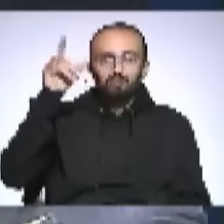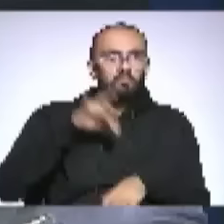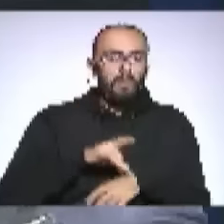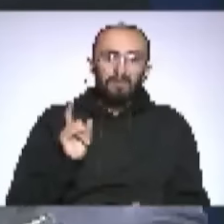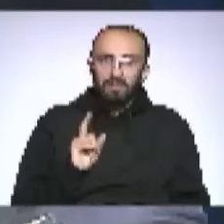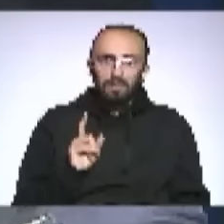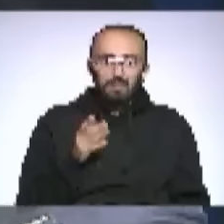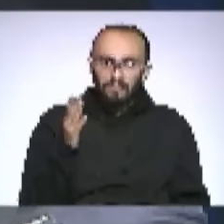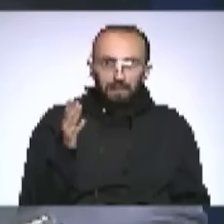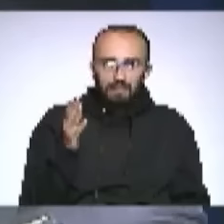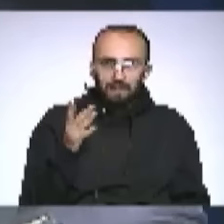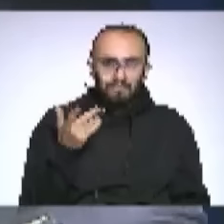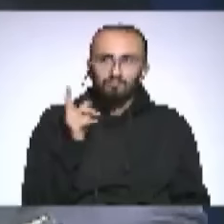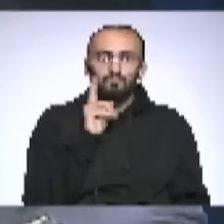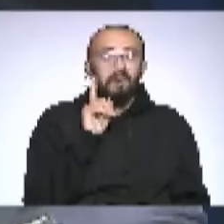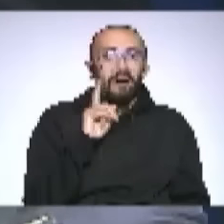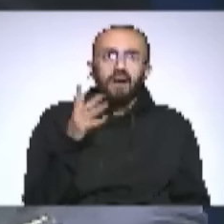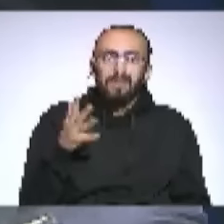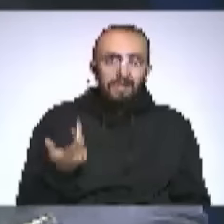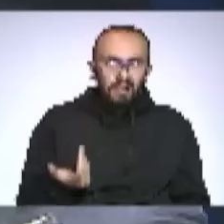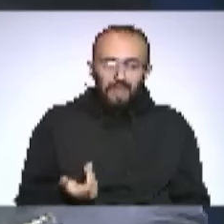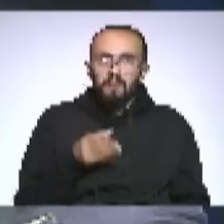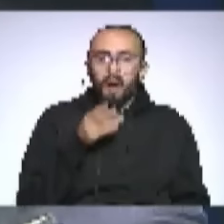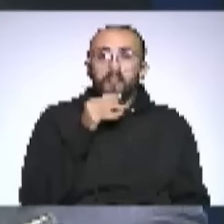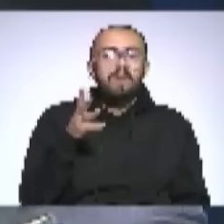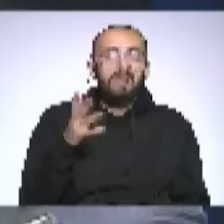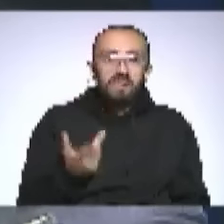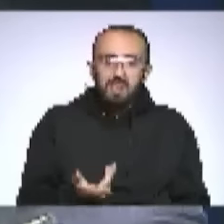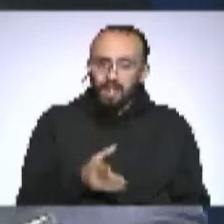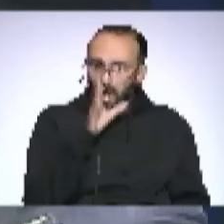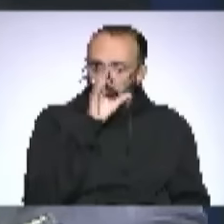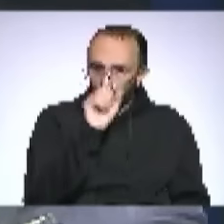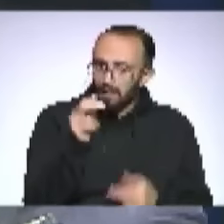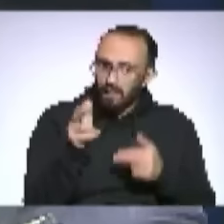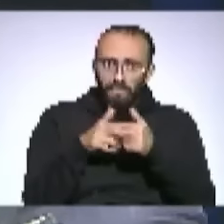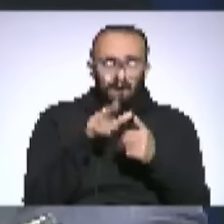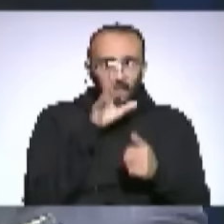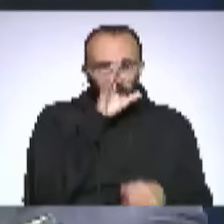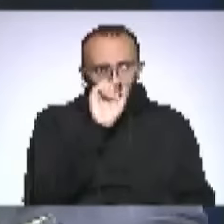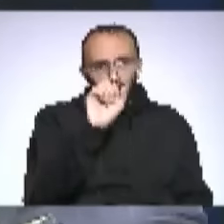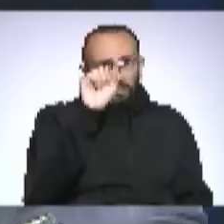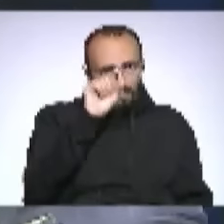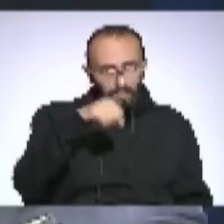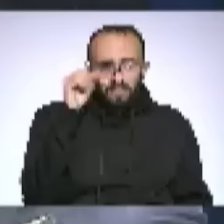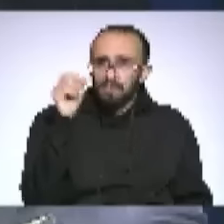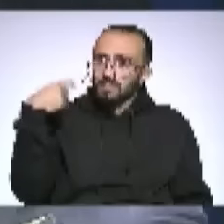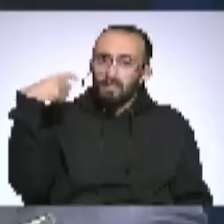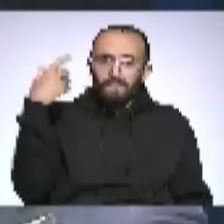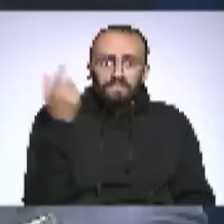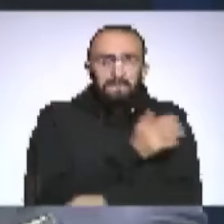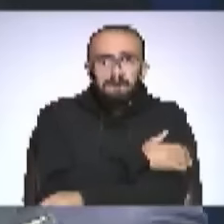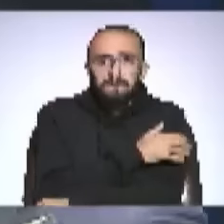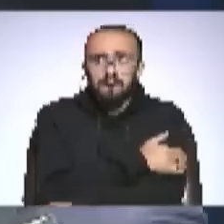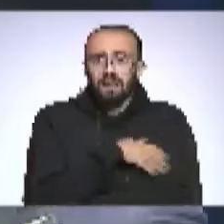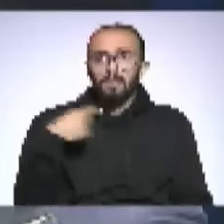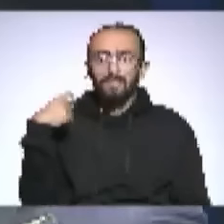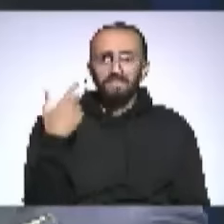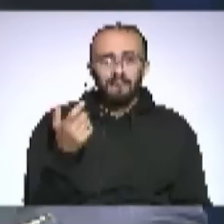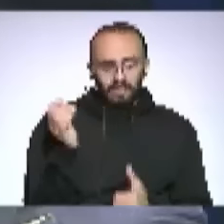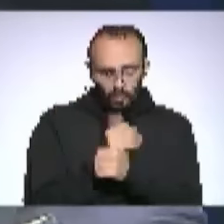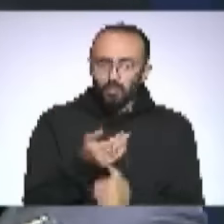مريض هو مش ام هو مش اب من حقك تقولي لا يقدر يعتمد على نفسه يقدر يروح